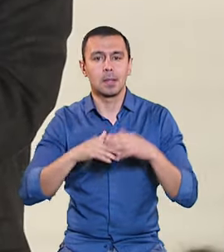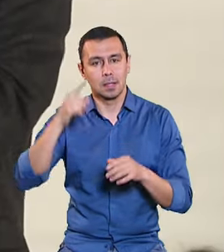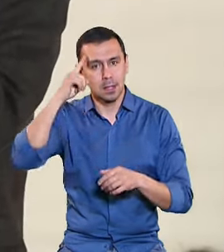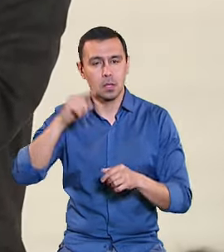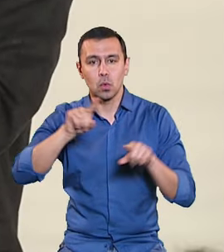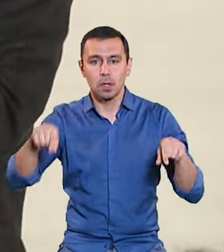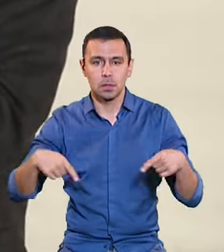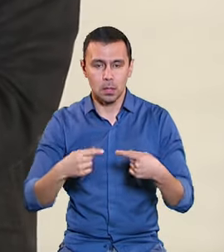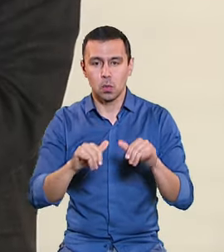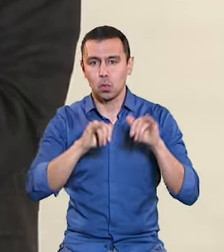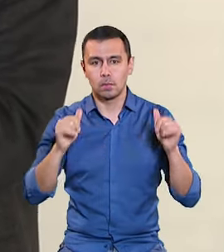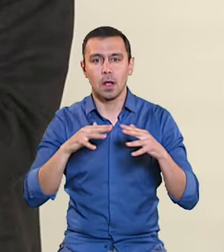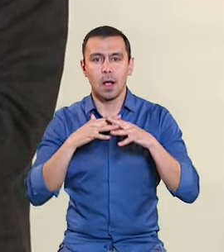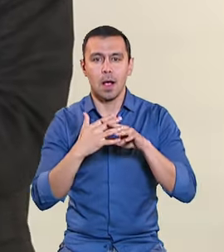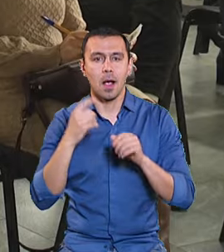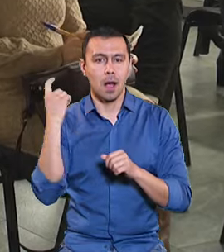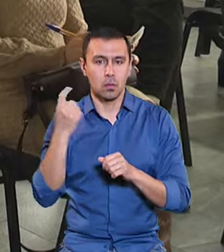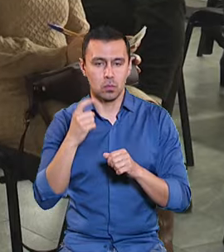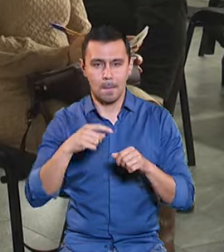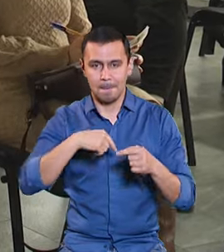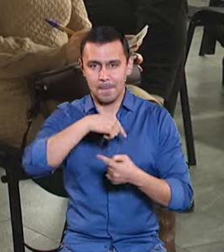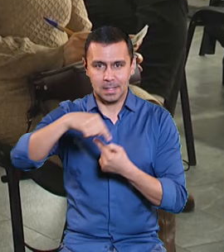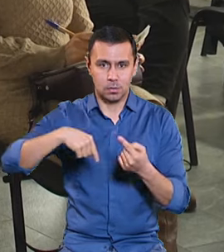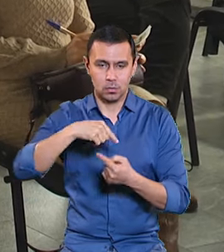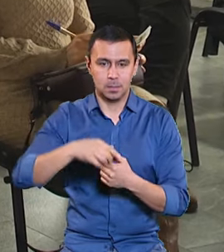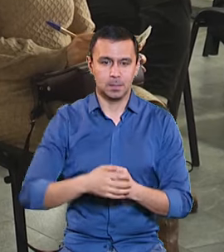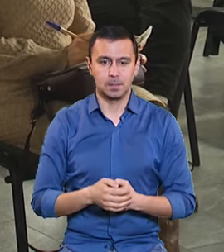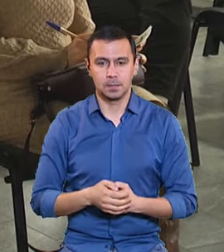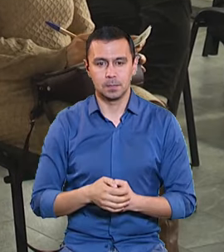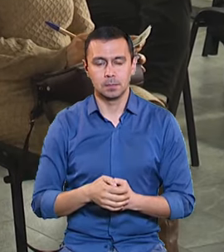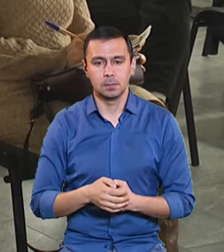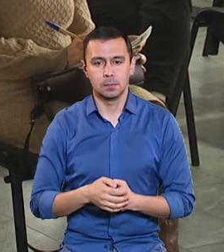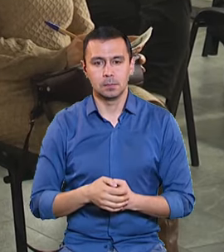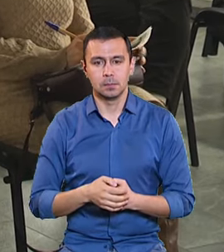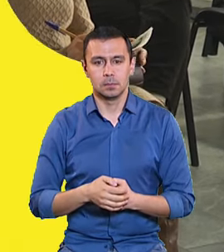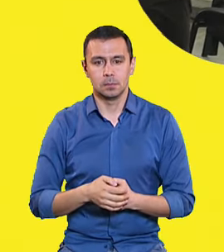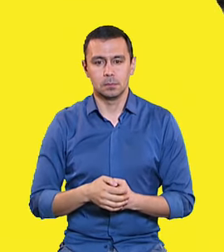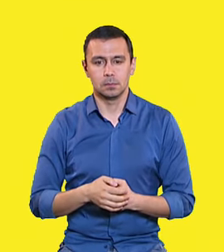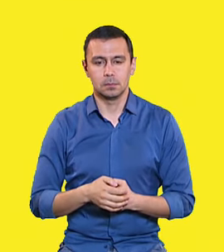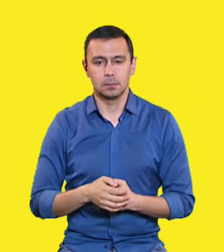організації та розвитку аграрного бізнесу. Ярослава Антошевська, Дем'ян Цегольник, Суспільне новини, Хмельницький.